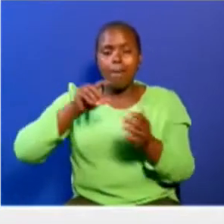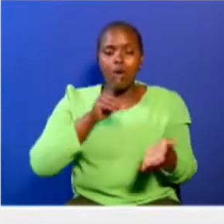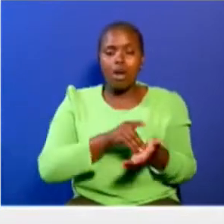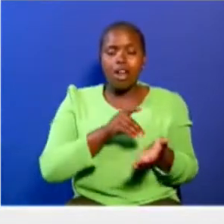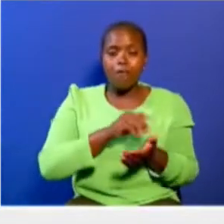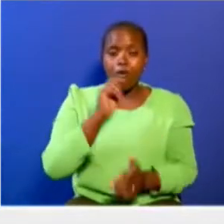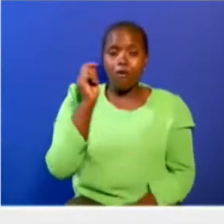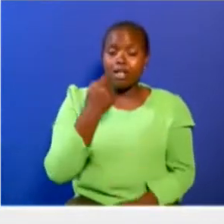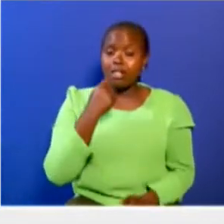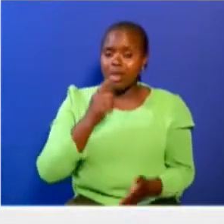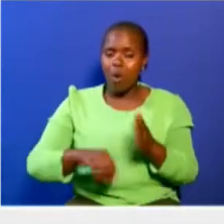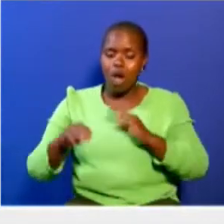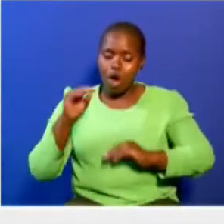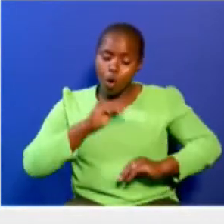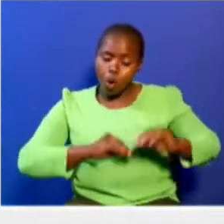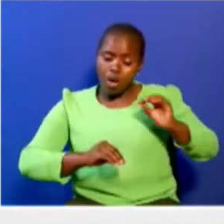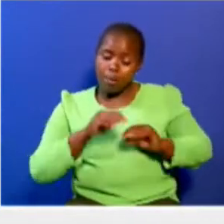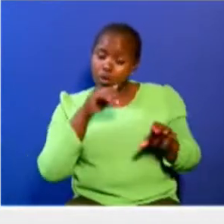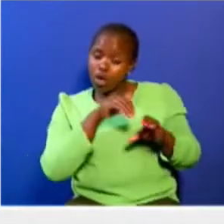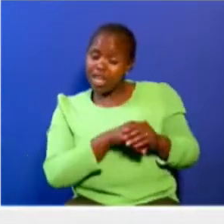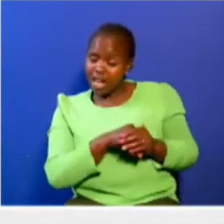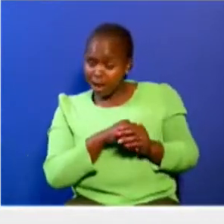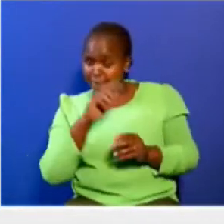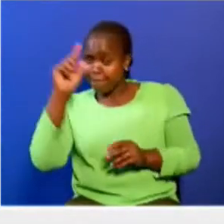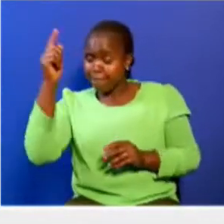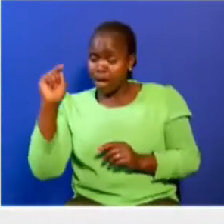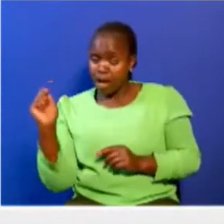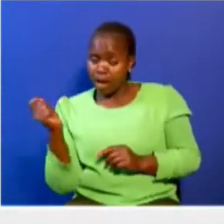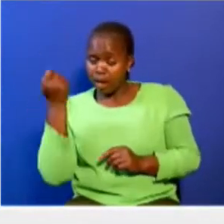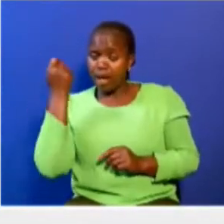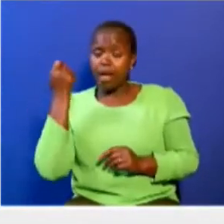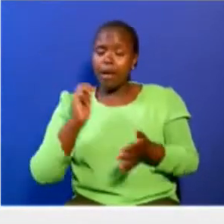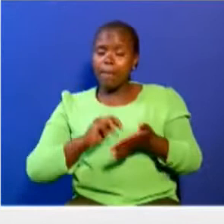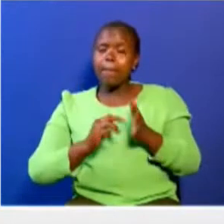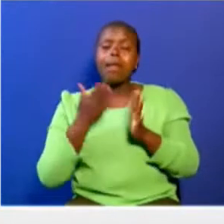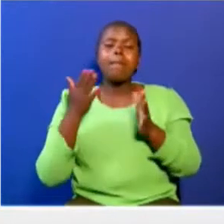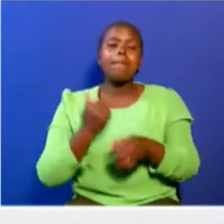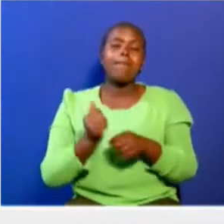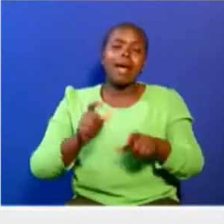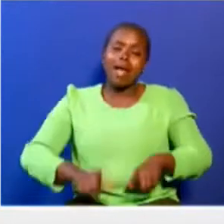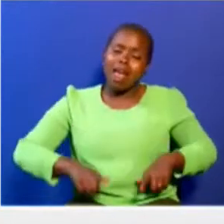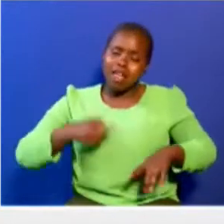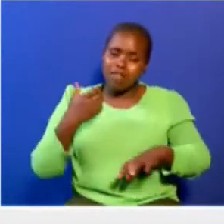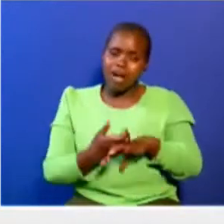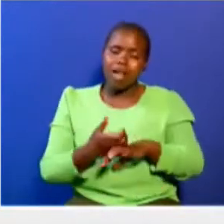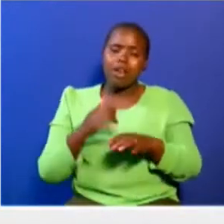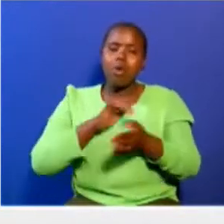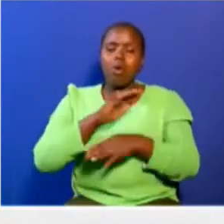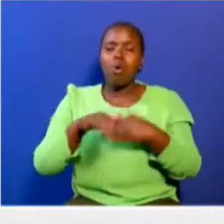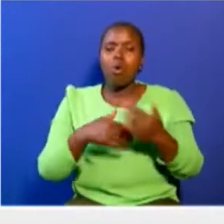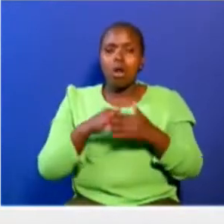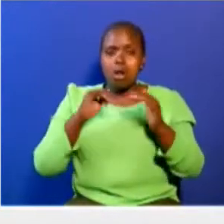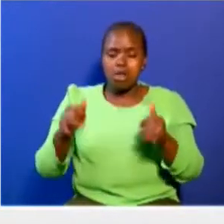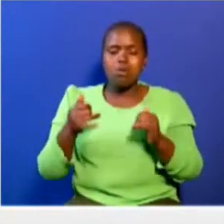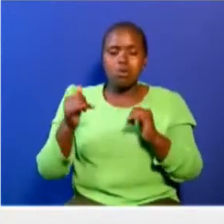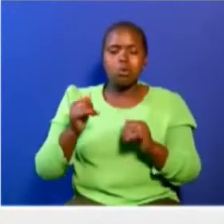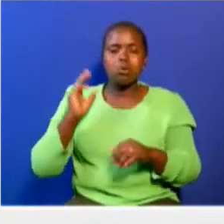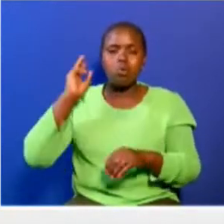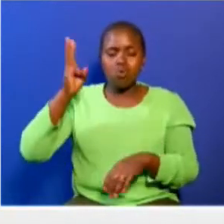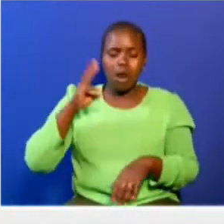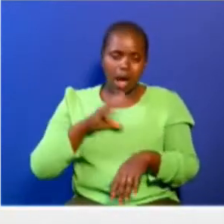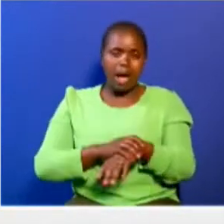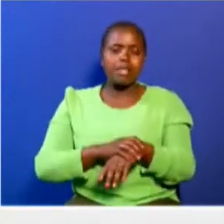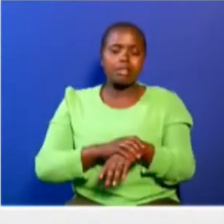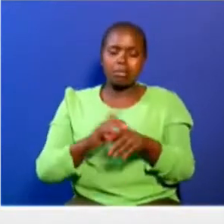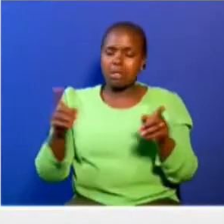kitaifa, wakisema ufisadi uliokita ndio chanzo kikuu cha gharama ya juu ya maisha. Mtazamaji, ni taarifa tutakayokuwa tunipata kwa